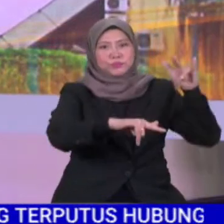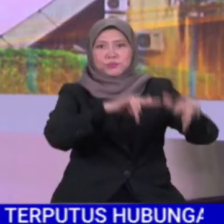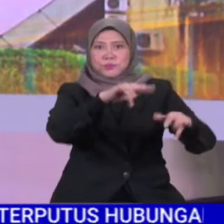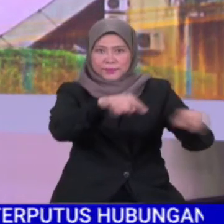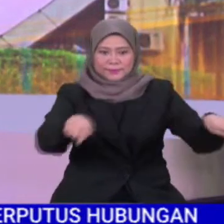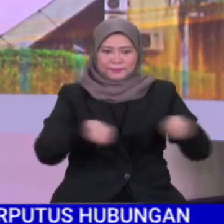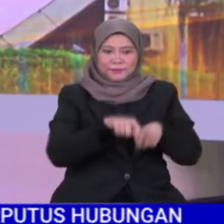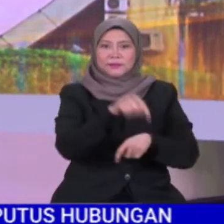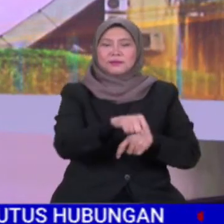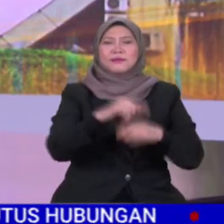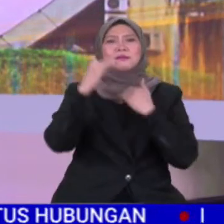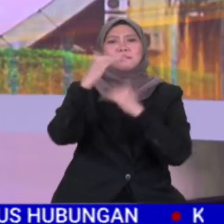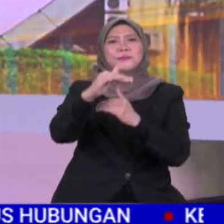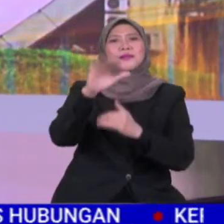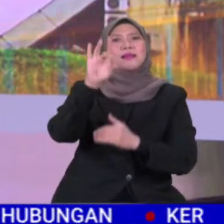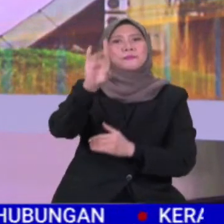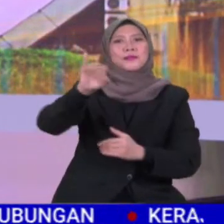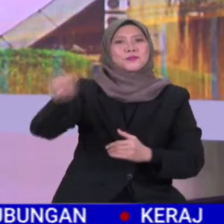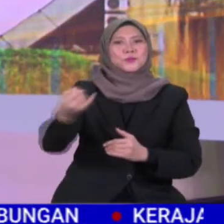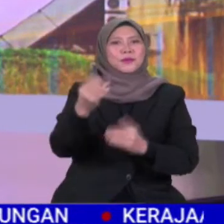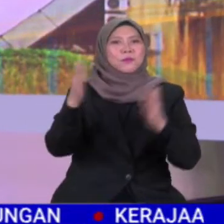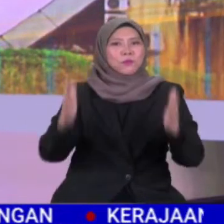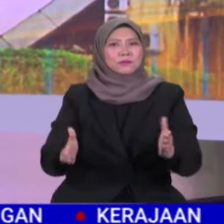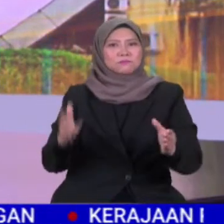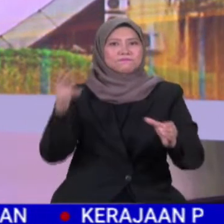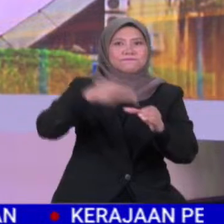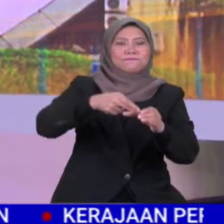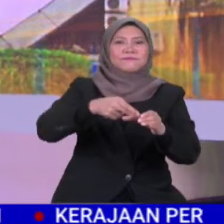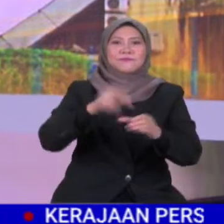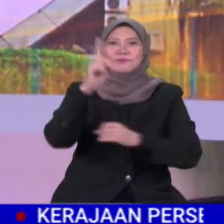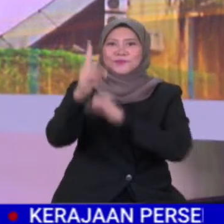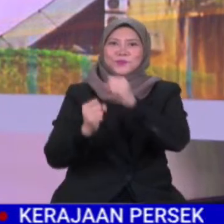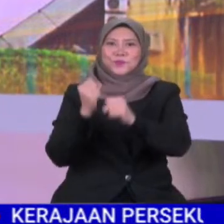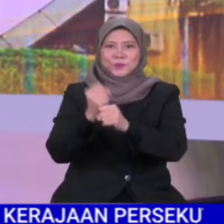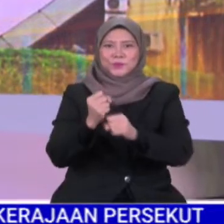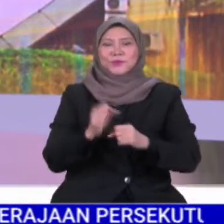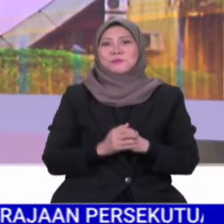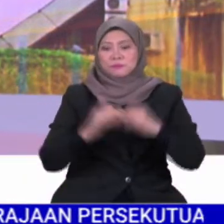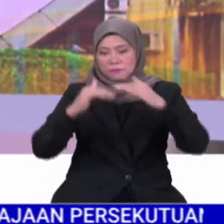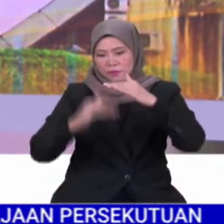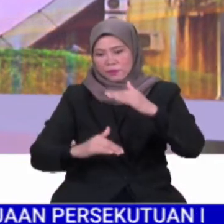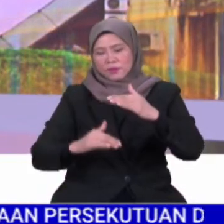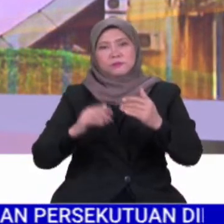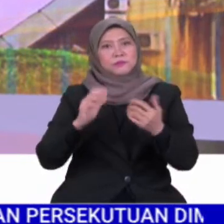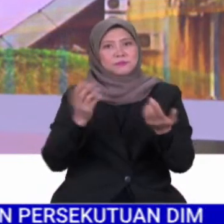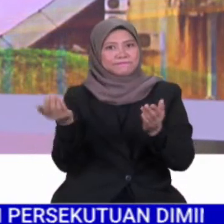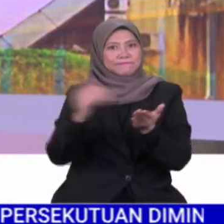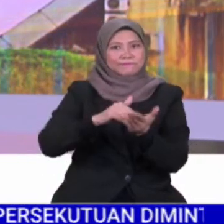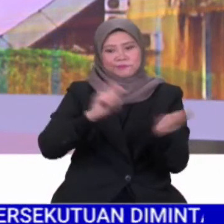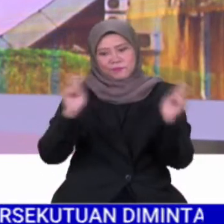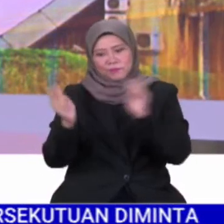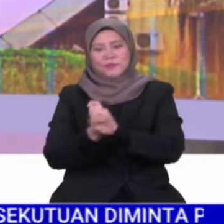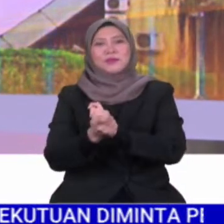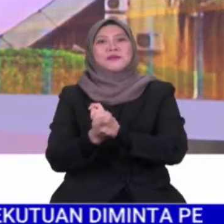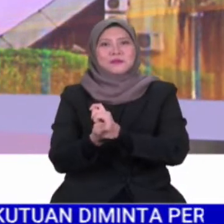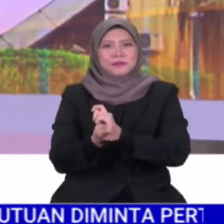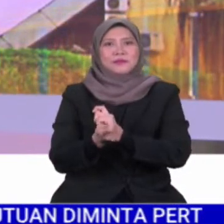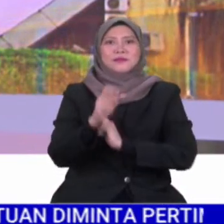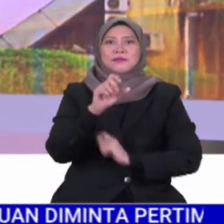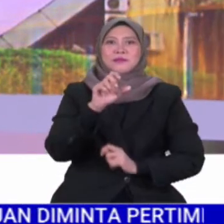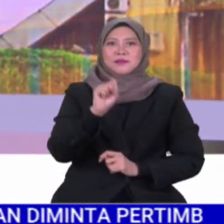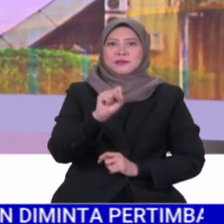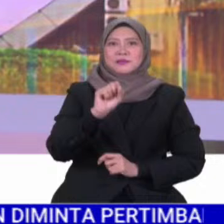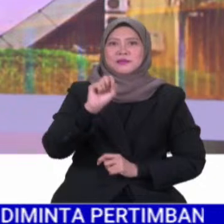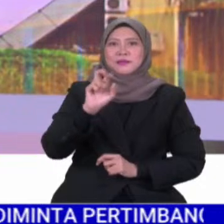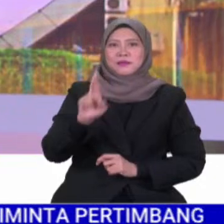dengan kapasiti maksimum 8 juta penumpang setahun. Pelaksanaannya bawah pelan penjanaan semula lapangan terbang Subang